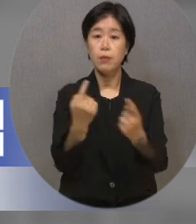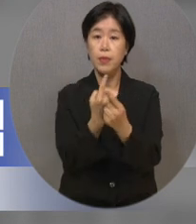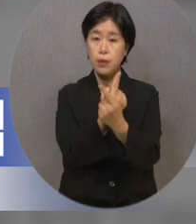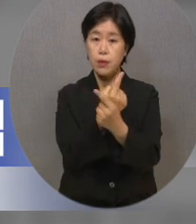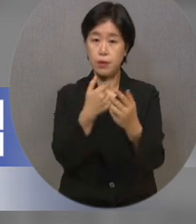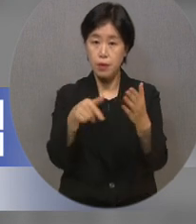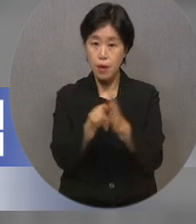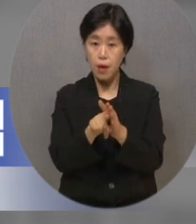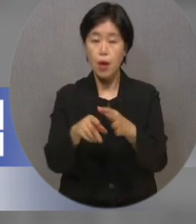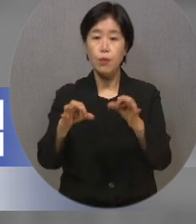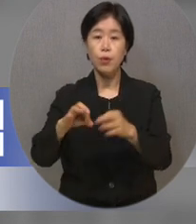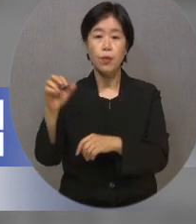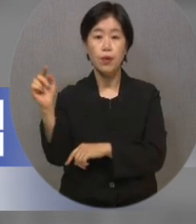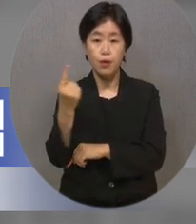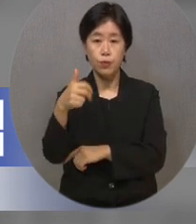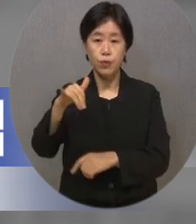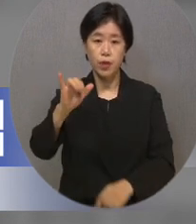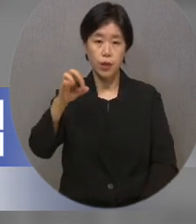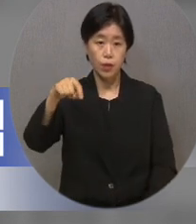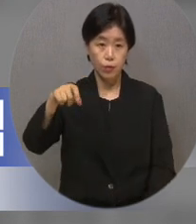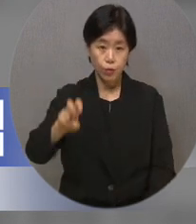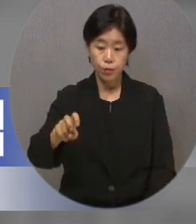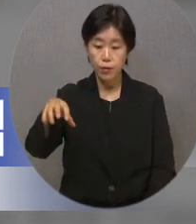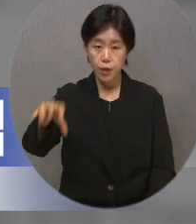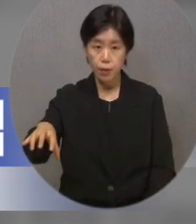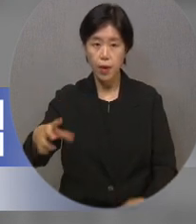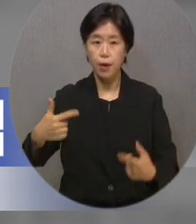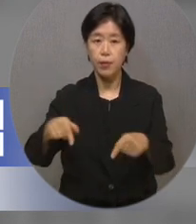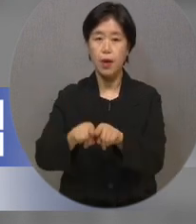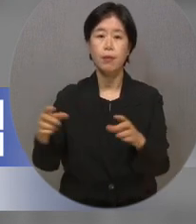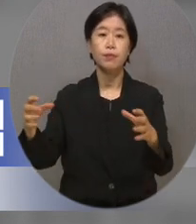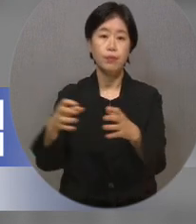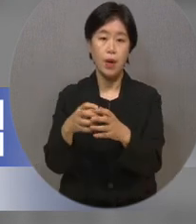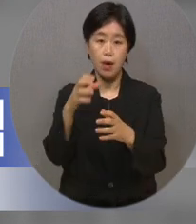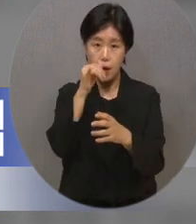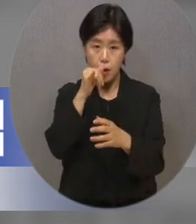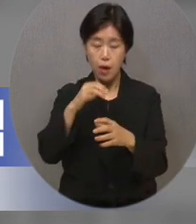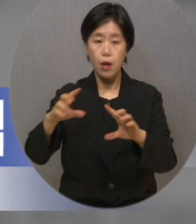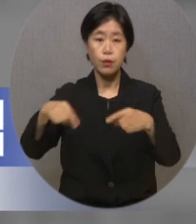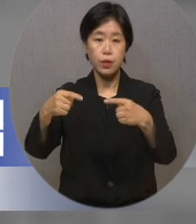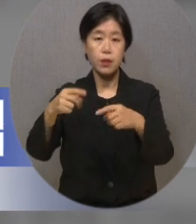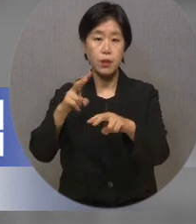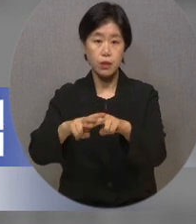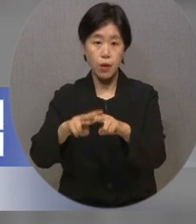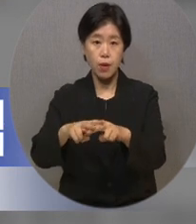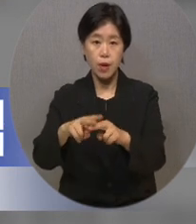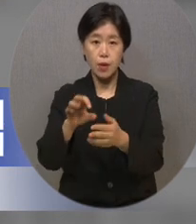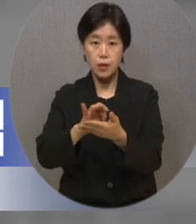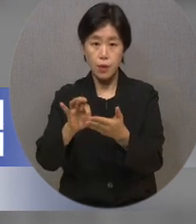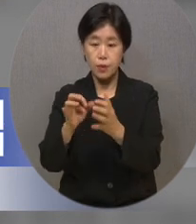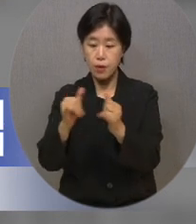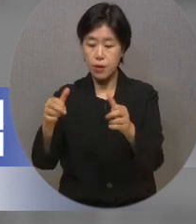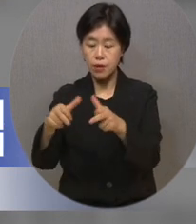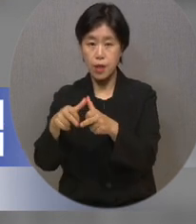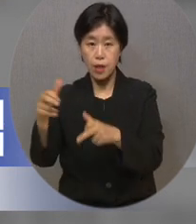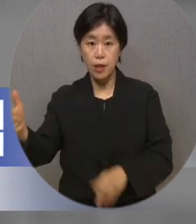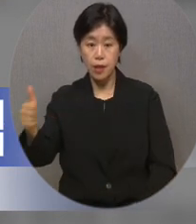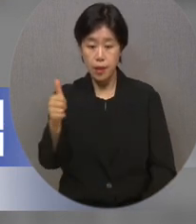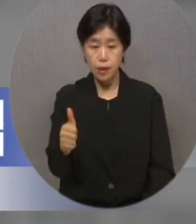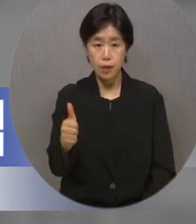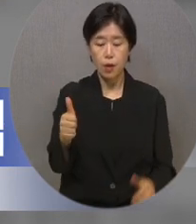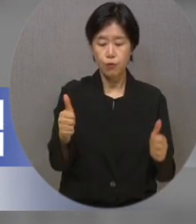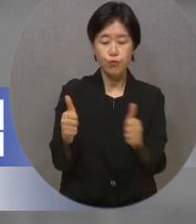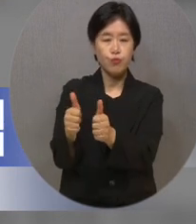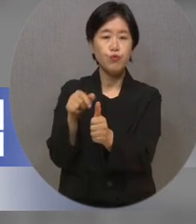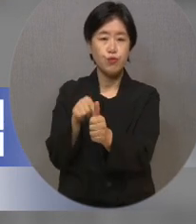위해 프로야구 키움 히어로즈와 협력을 통해 휠체어석 이용 장애인 동반 1인 무료입장도 도입했다고